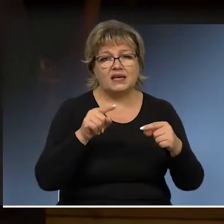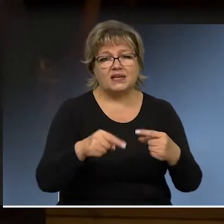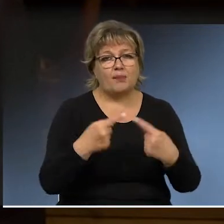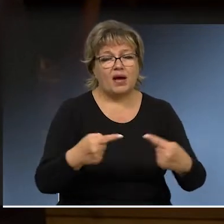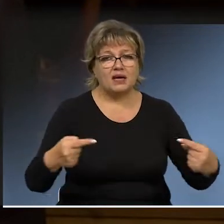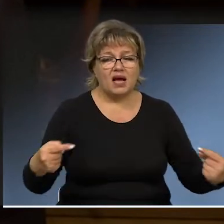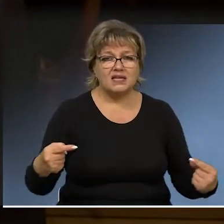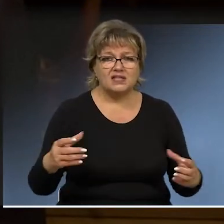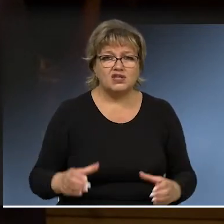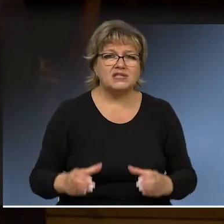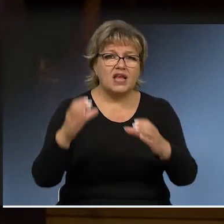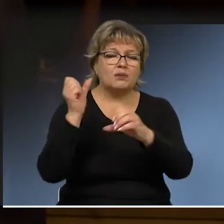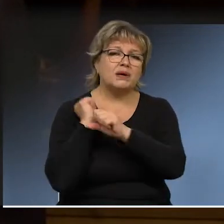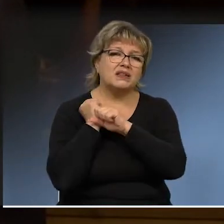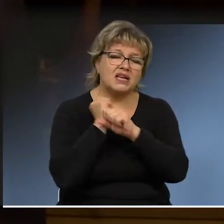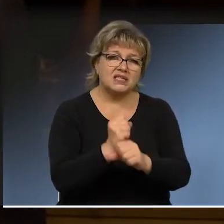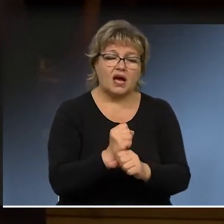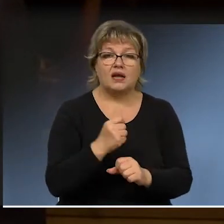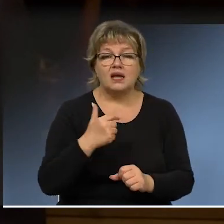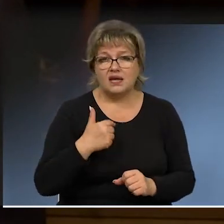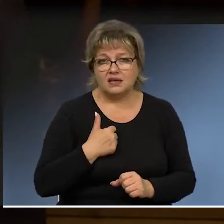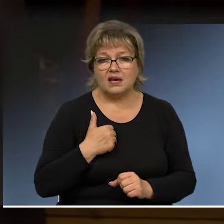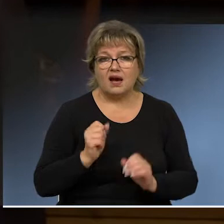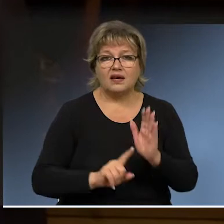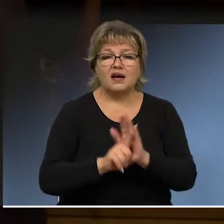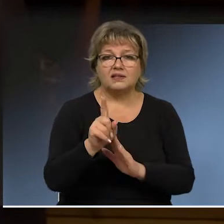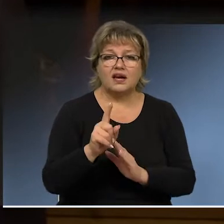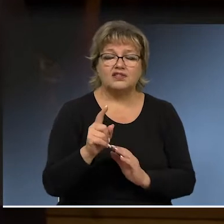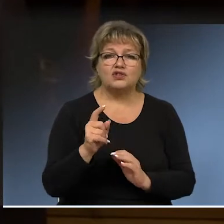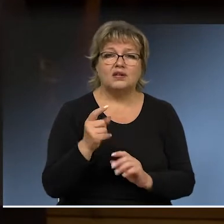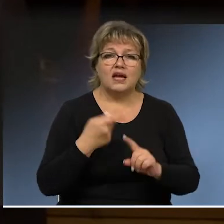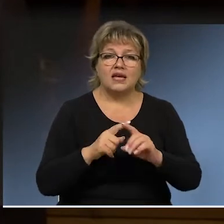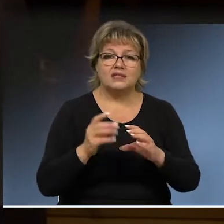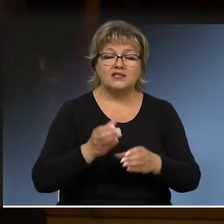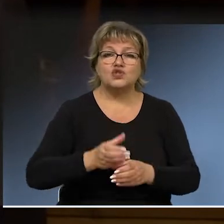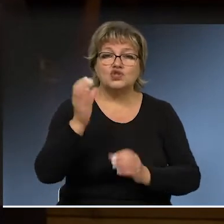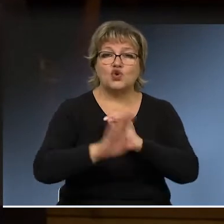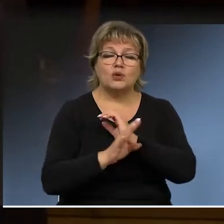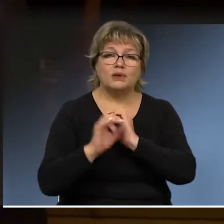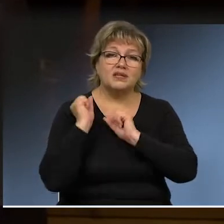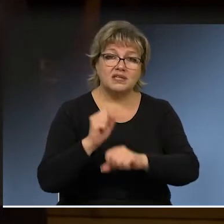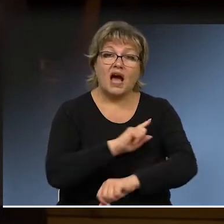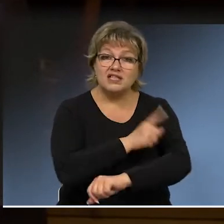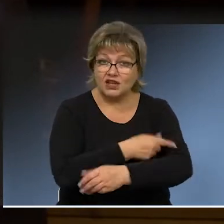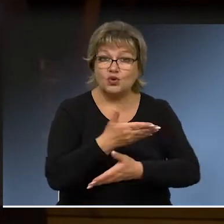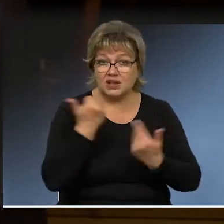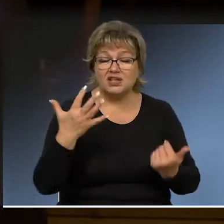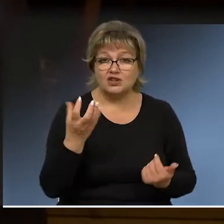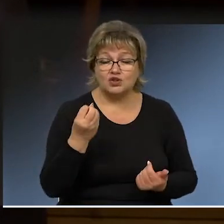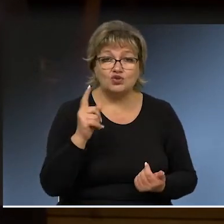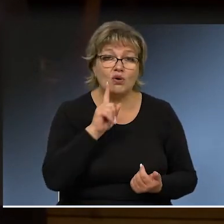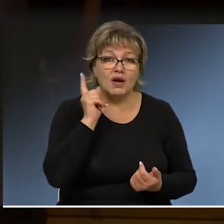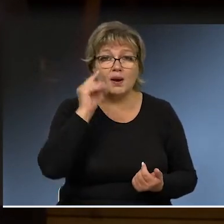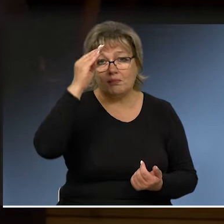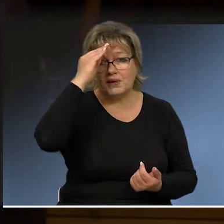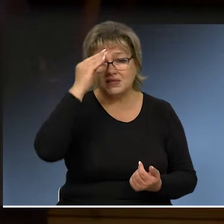разные там этого из толпы the sky ягод начал startale и таскать съемка т.е.